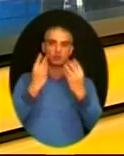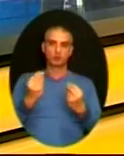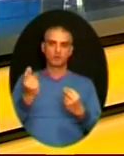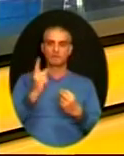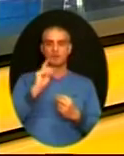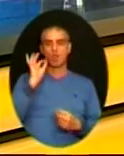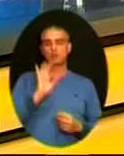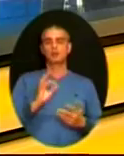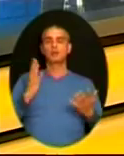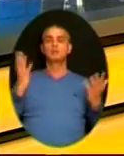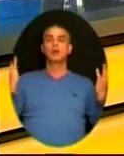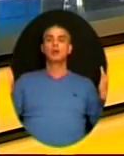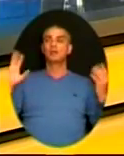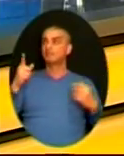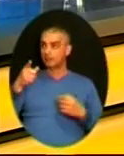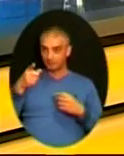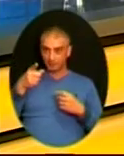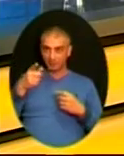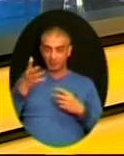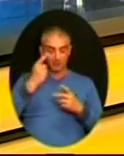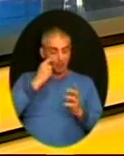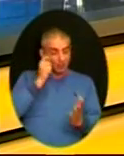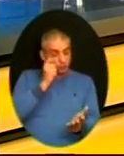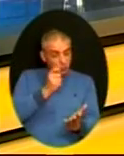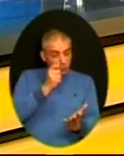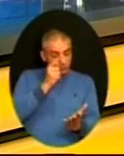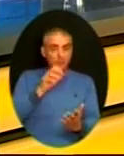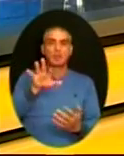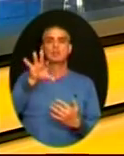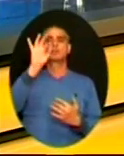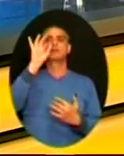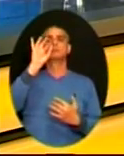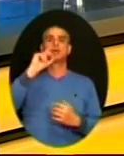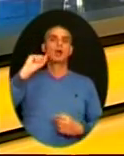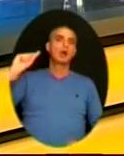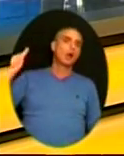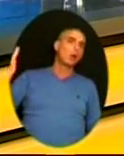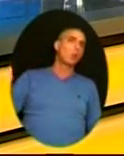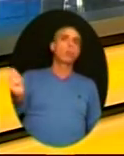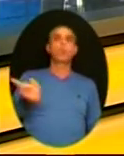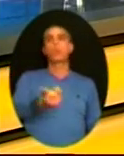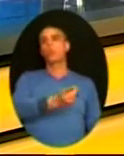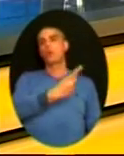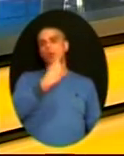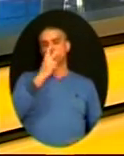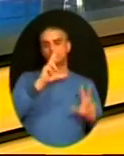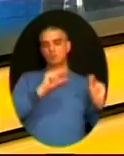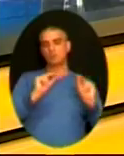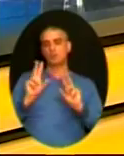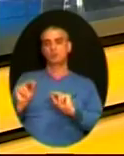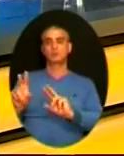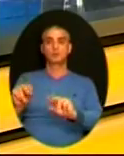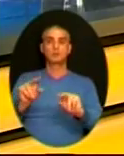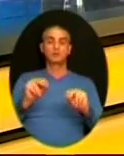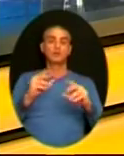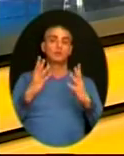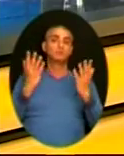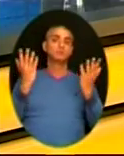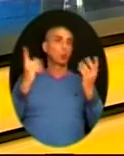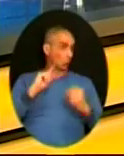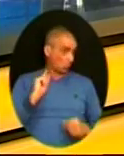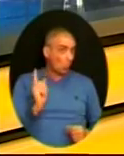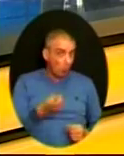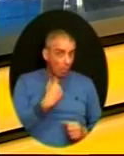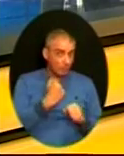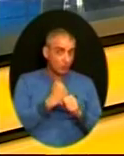ולא יחטא. ואם אתה תיקח זכוכית מגדלת, תמצא אצל כולם את אותו סיפור. אבל...